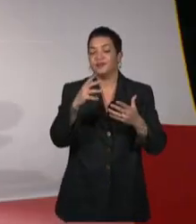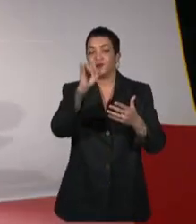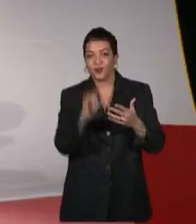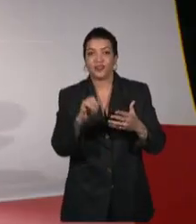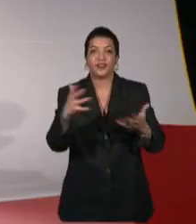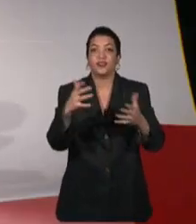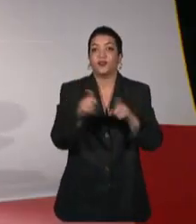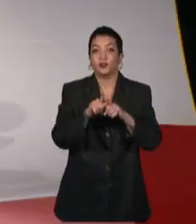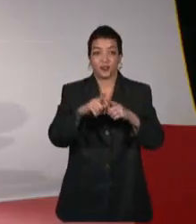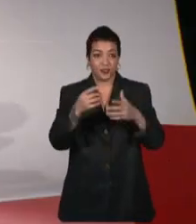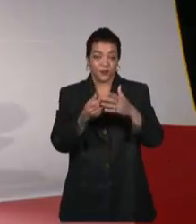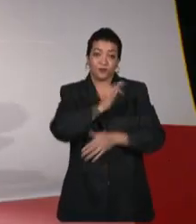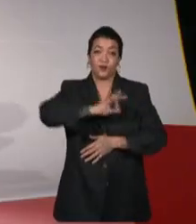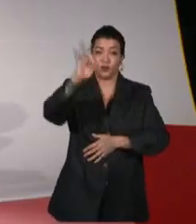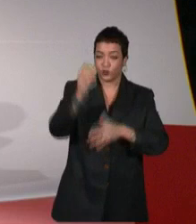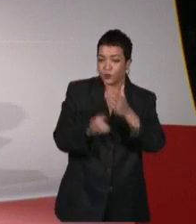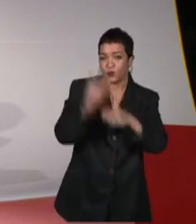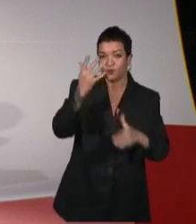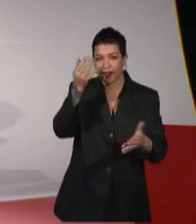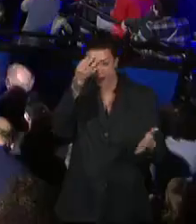ma France!